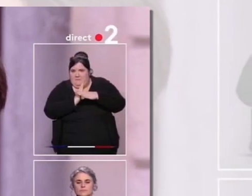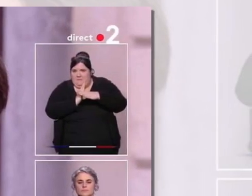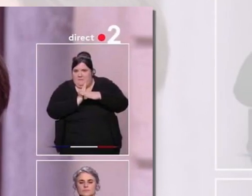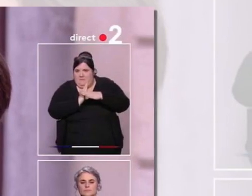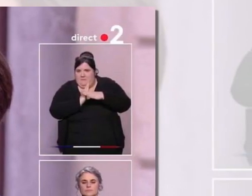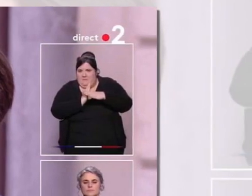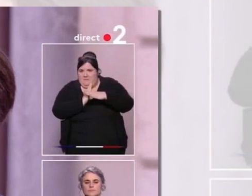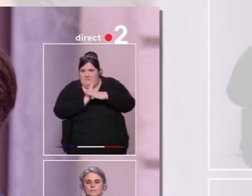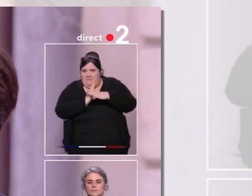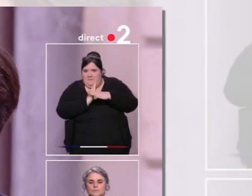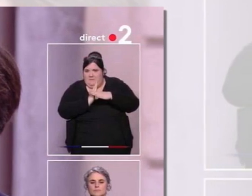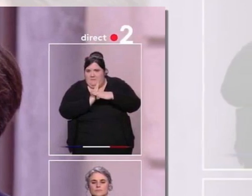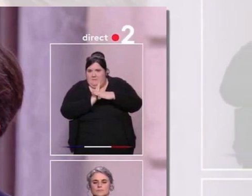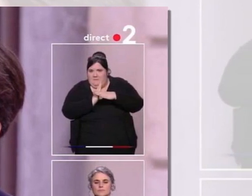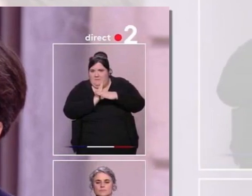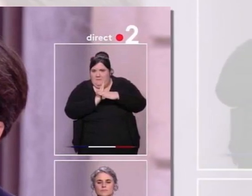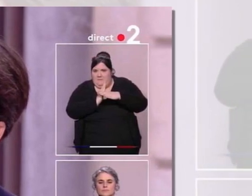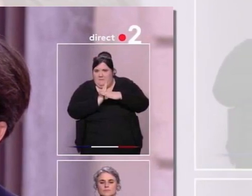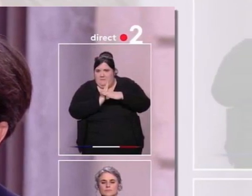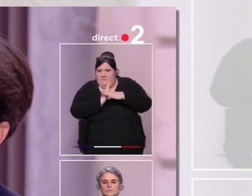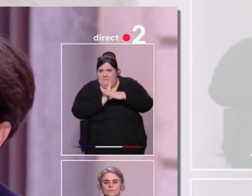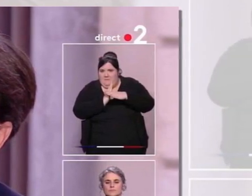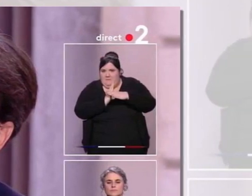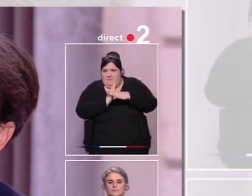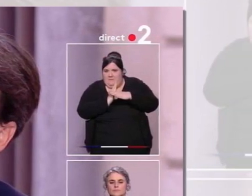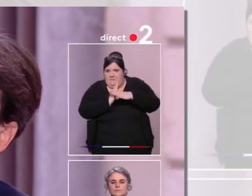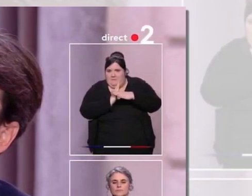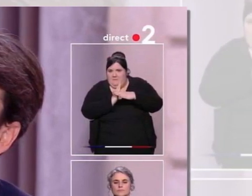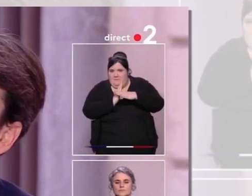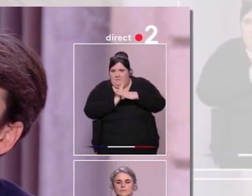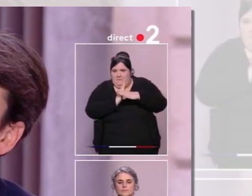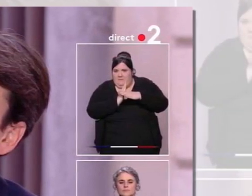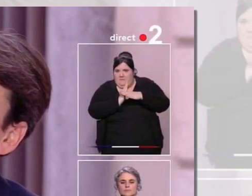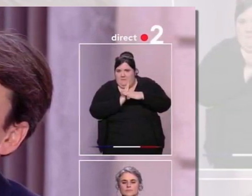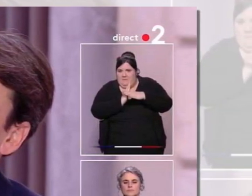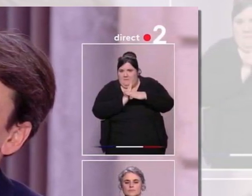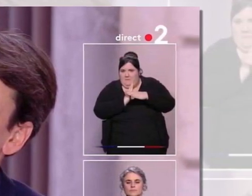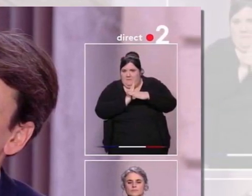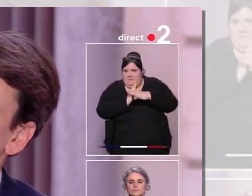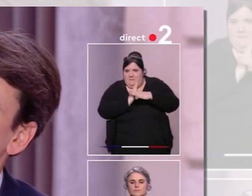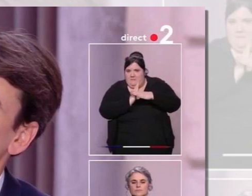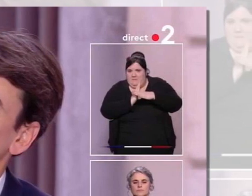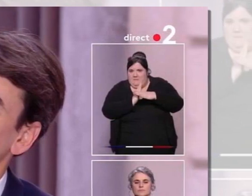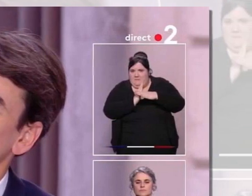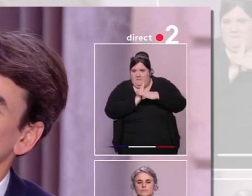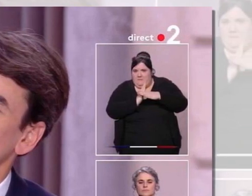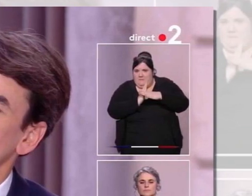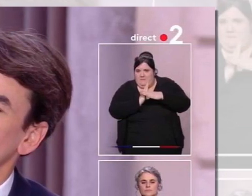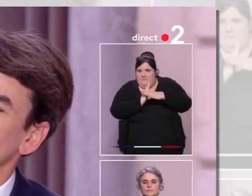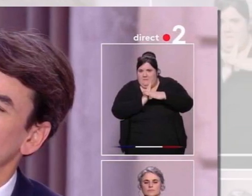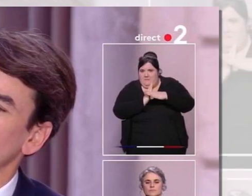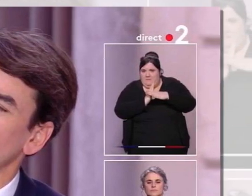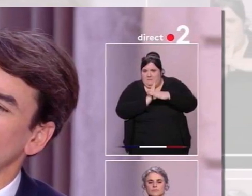Julianne Bugier en sueur d'entendre autant de conneries à la minute, comment il est en sueur Bugier on dirait-il interview Poutine, peut-on aussi lire